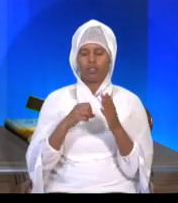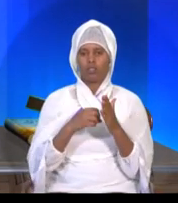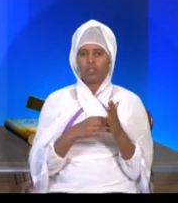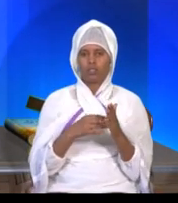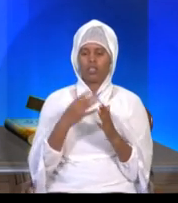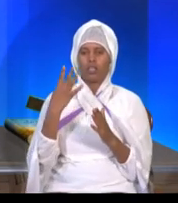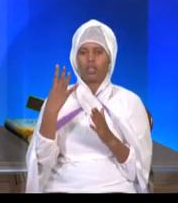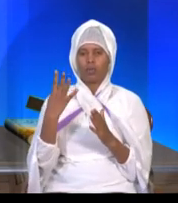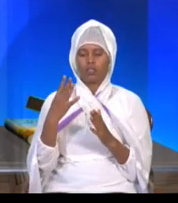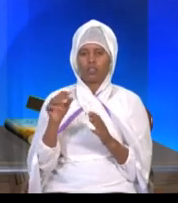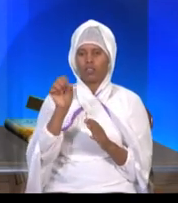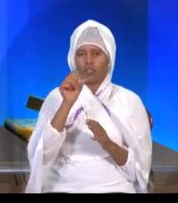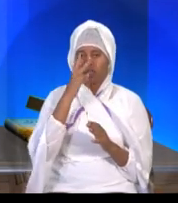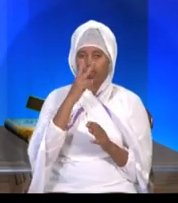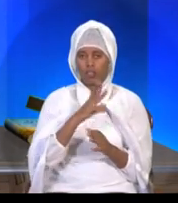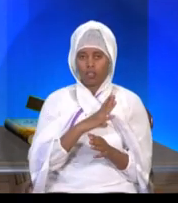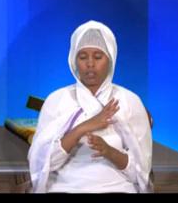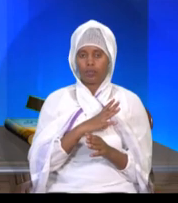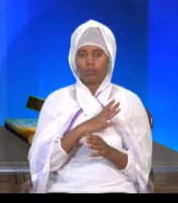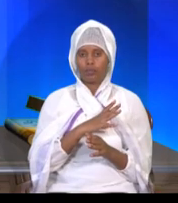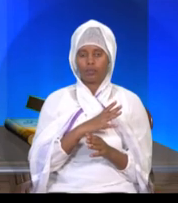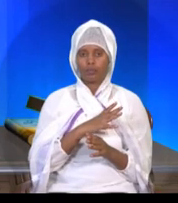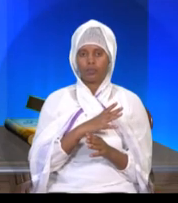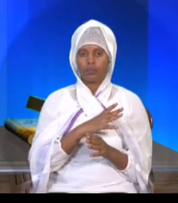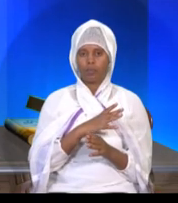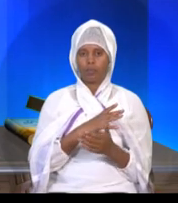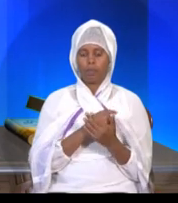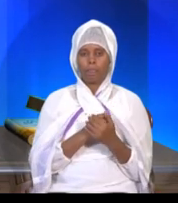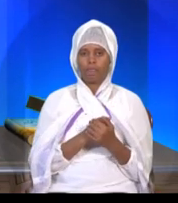يقبقنا سلازي إزي أربعة تيو كامزك مسلن كولو